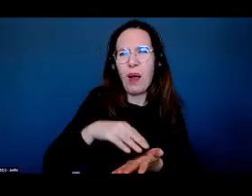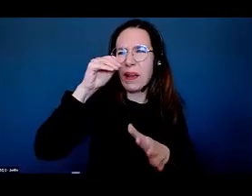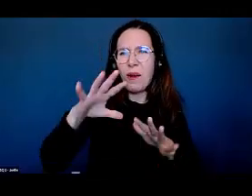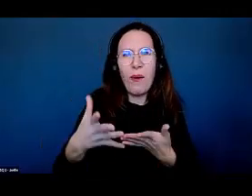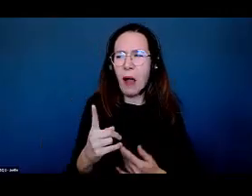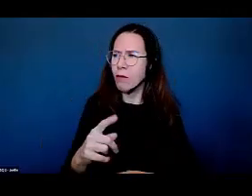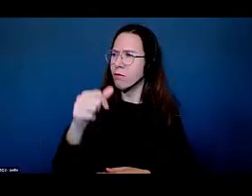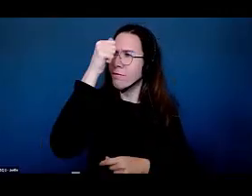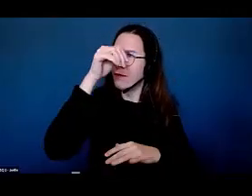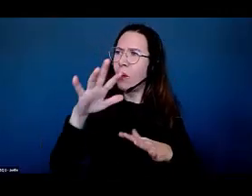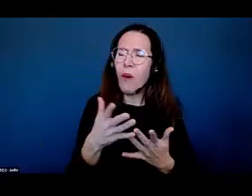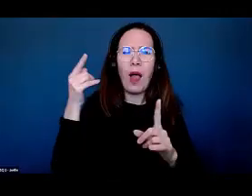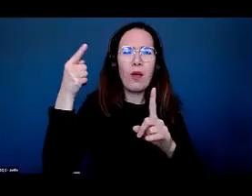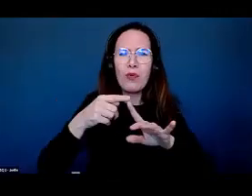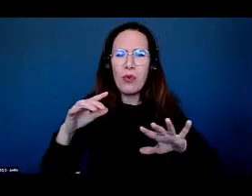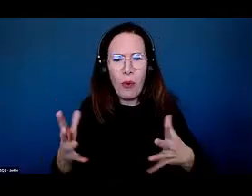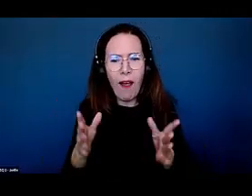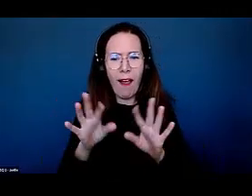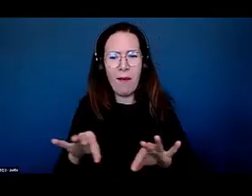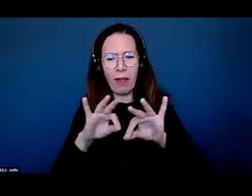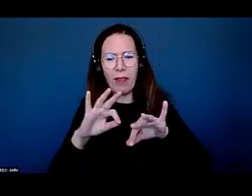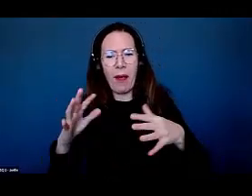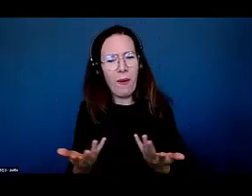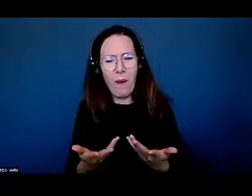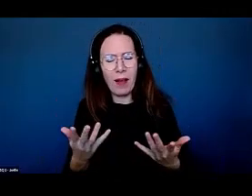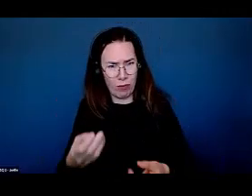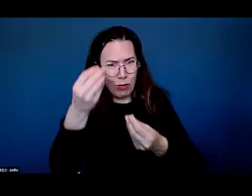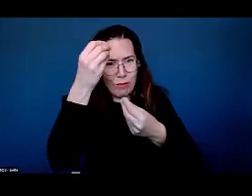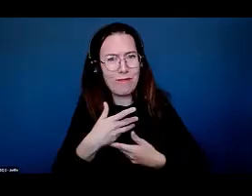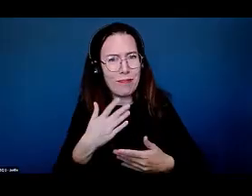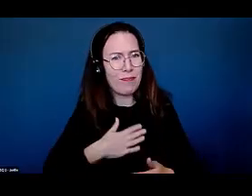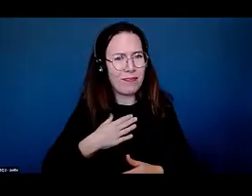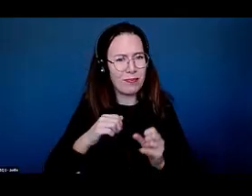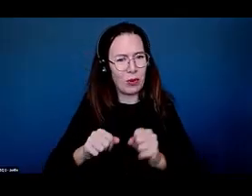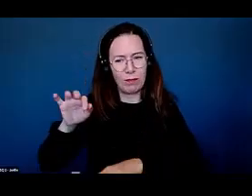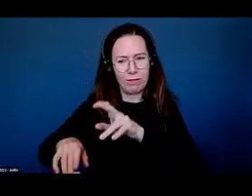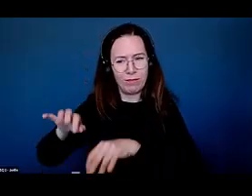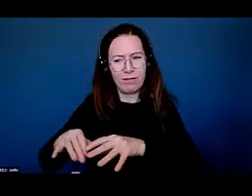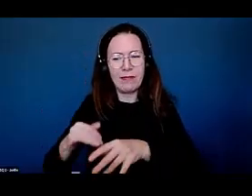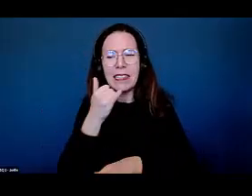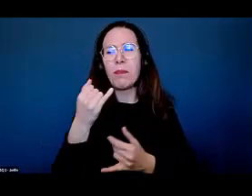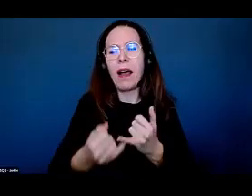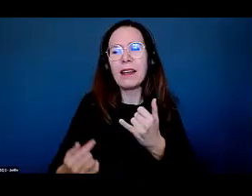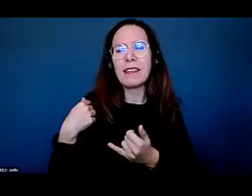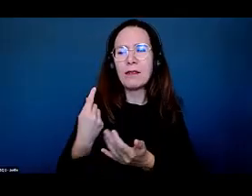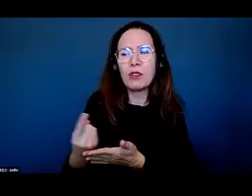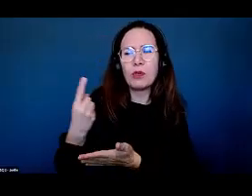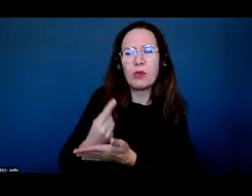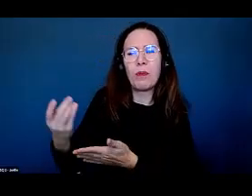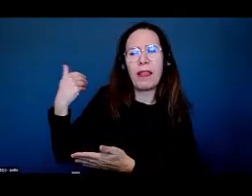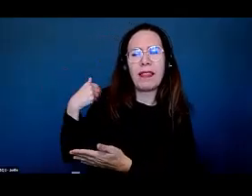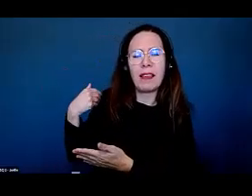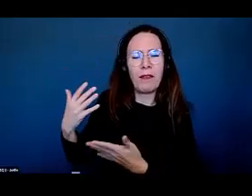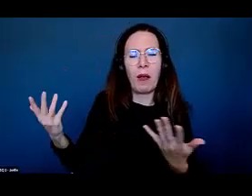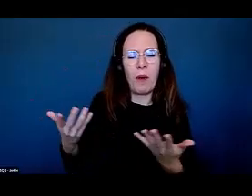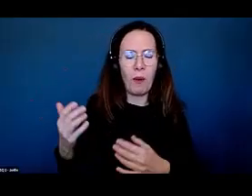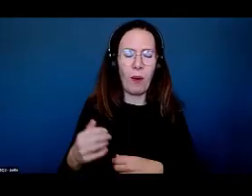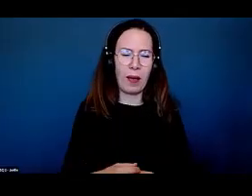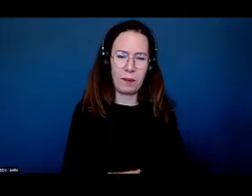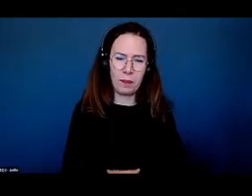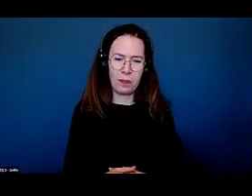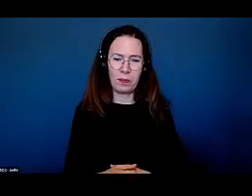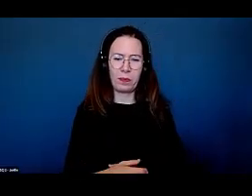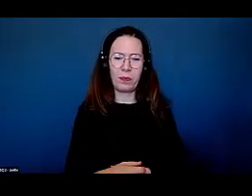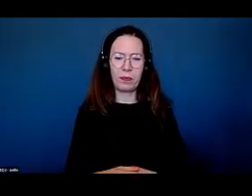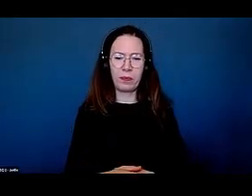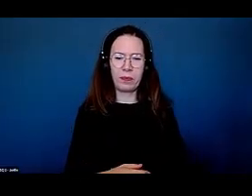vous a apporté? Quel était le moment fort? Qu'est-ce qui s'est passé lors des semaines entre